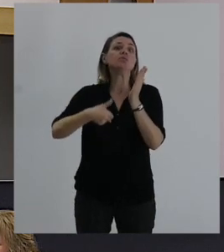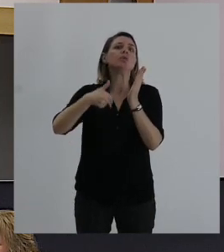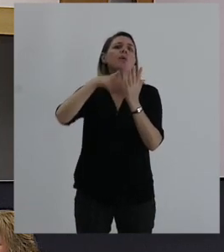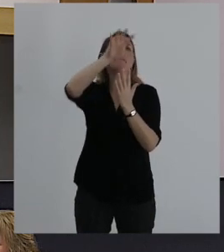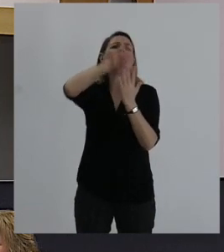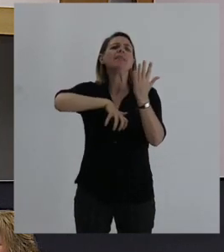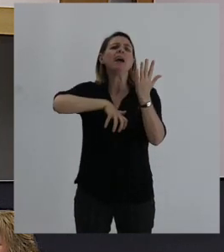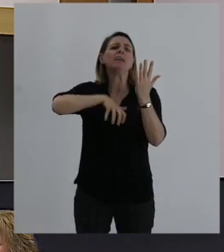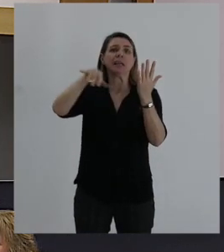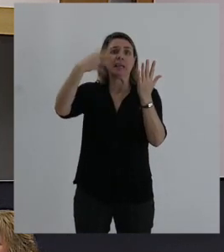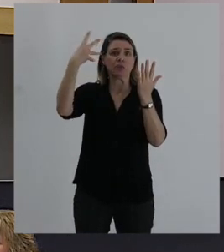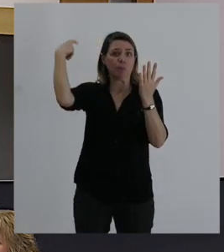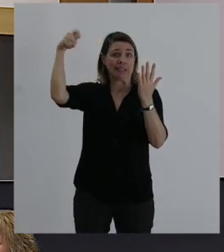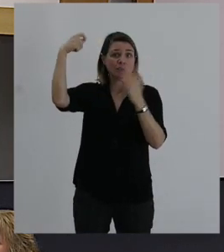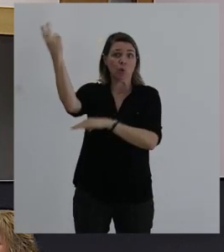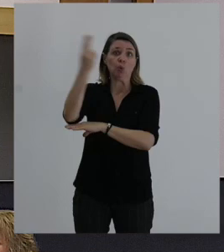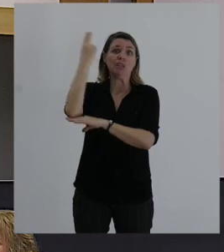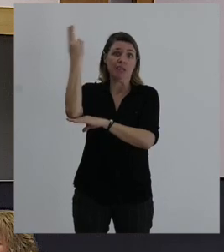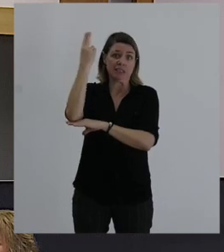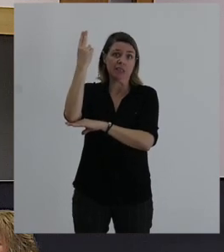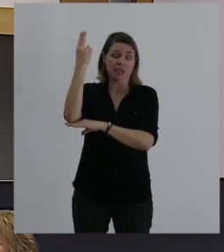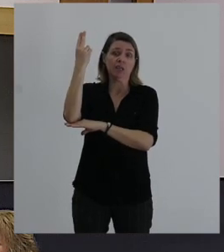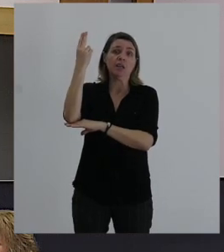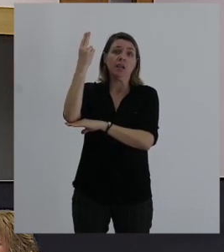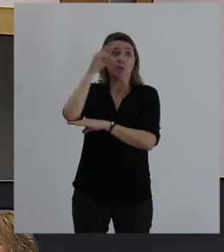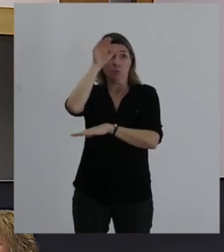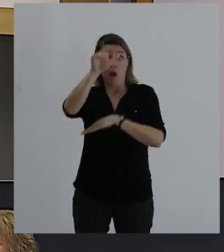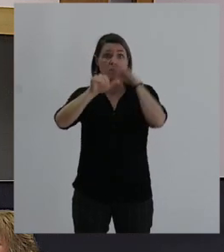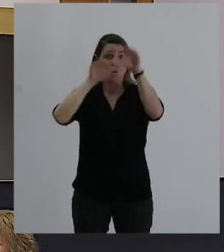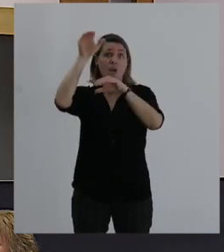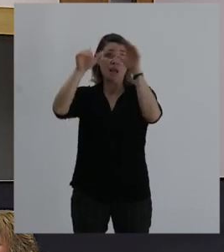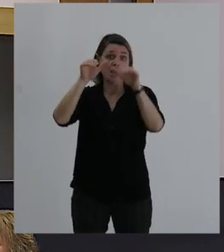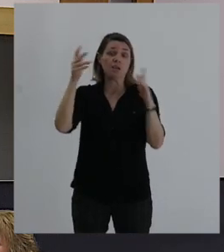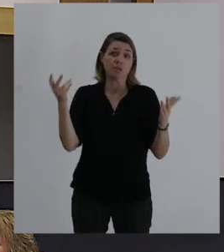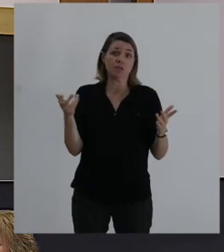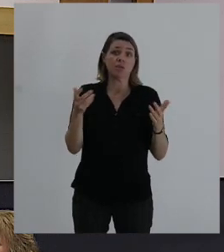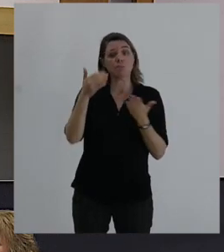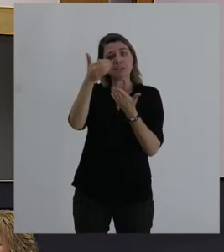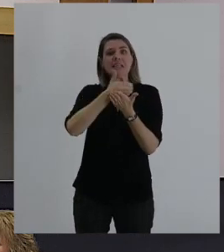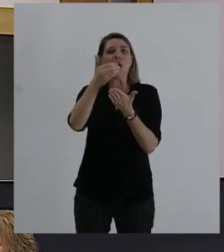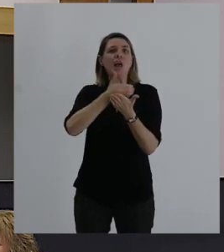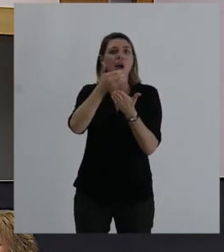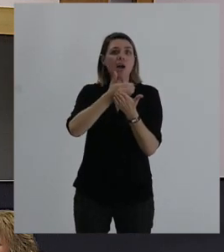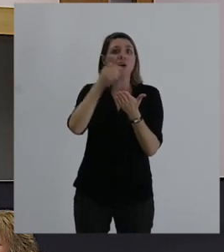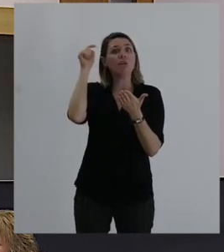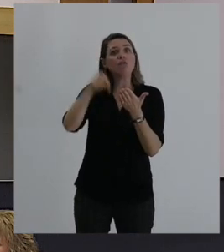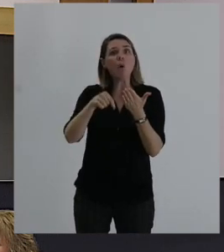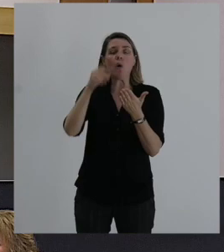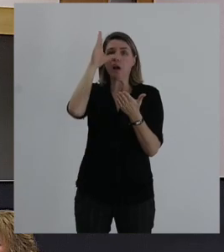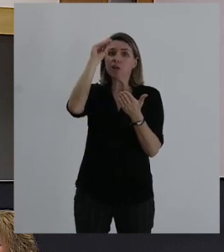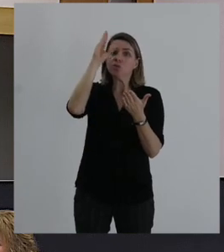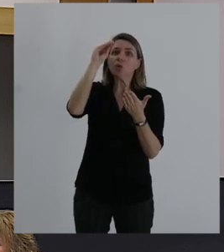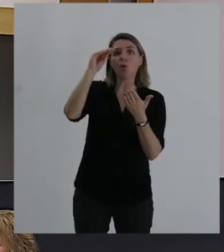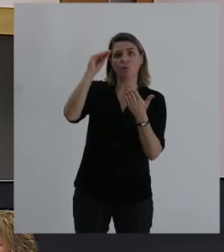de 14 présidents d'université qui ont appelé à ce qu'un salaire